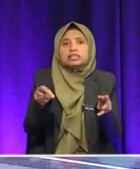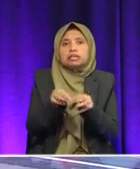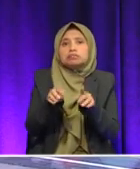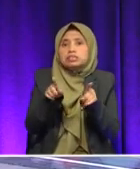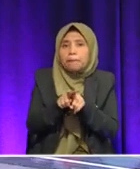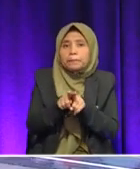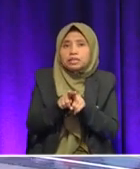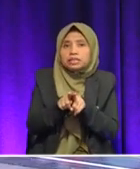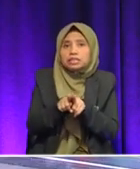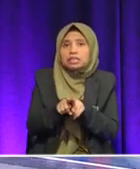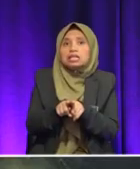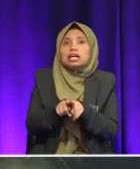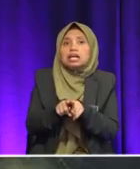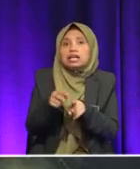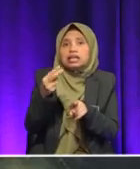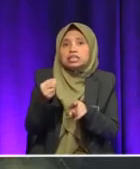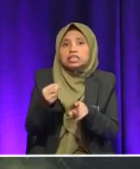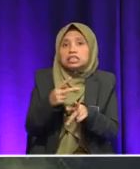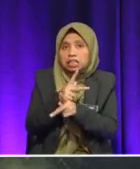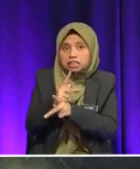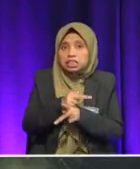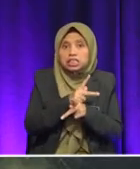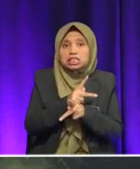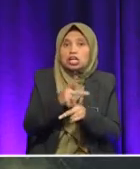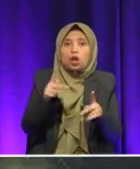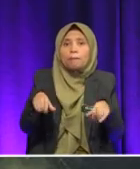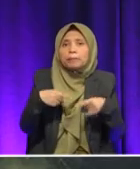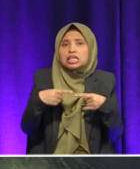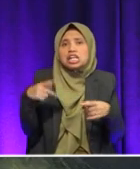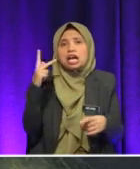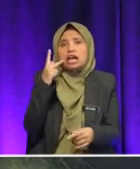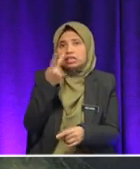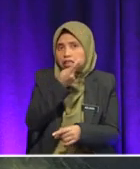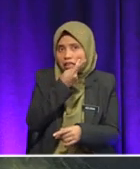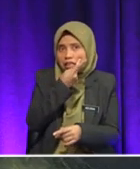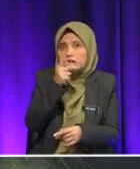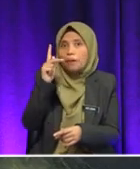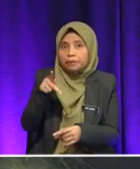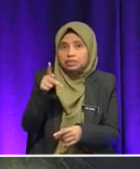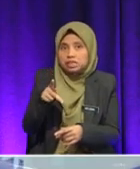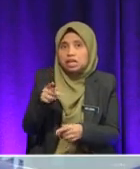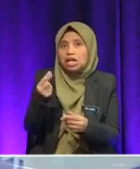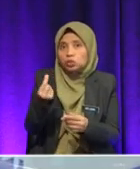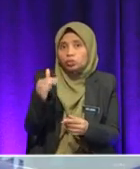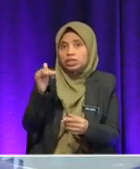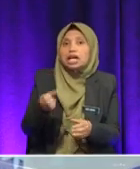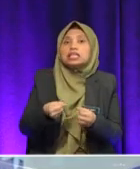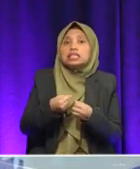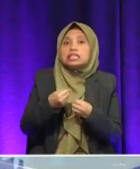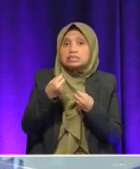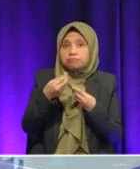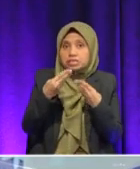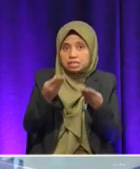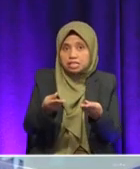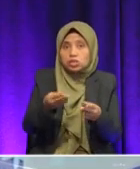hati-hati kalau membeli di kantin sekolah ataupun di kedai pastikan duit Yang awak sediakan itu adalah yang betul